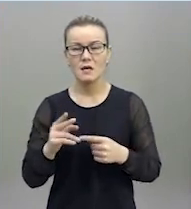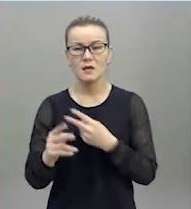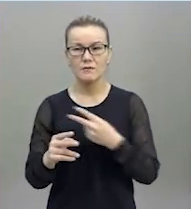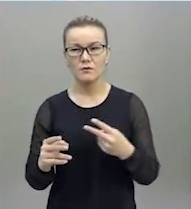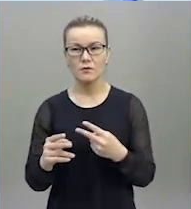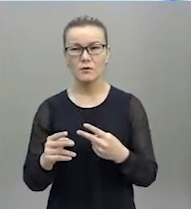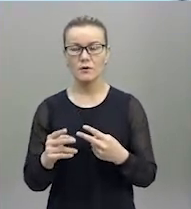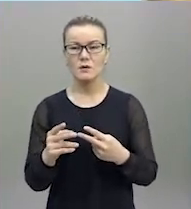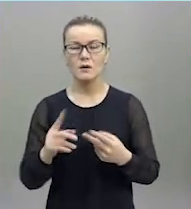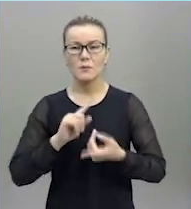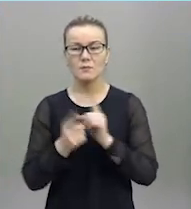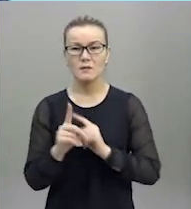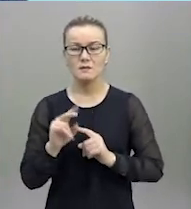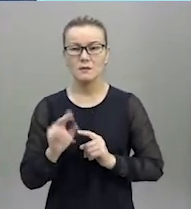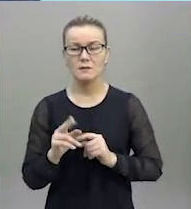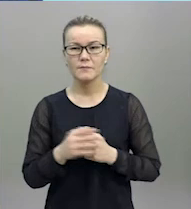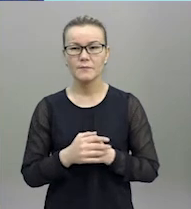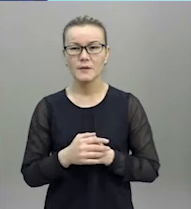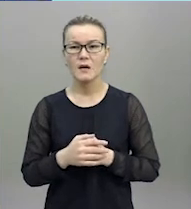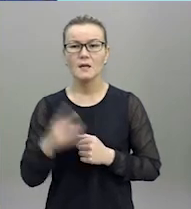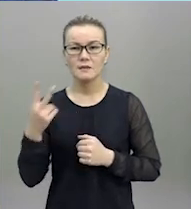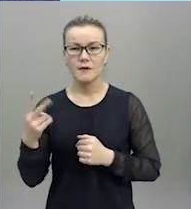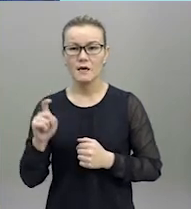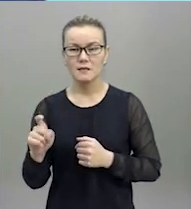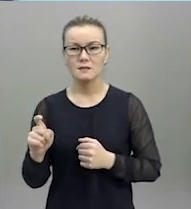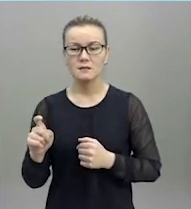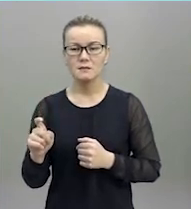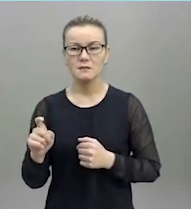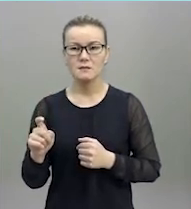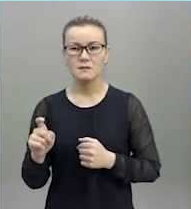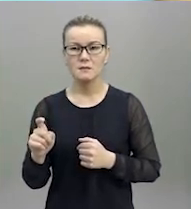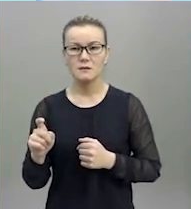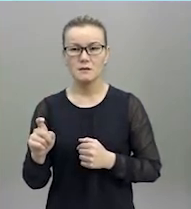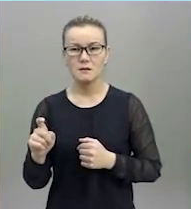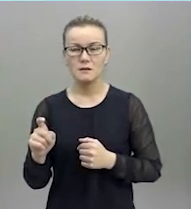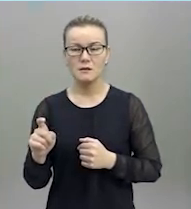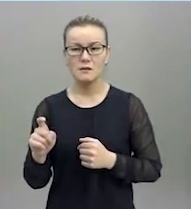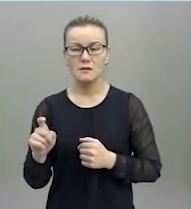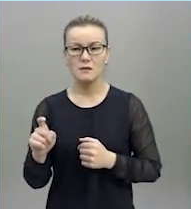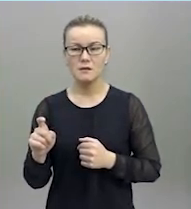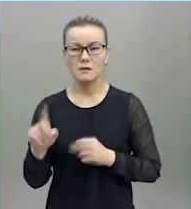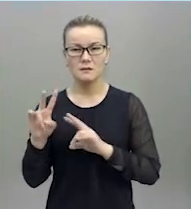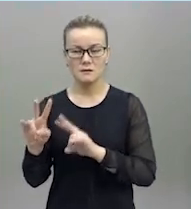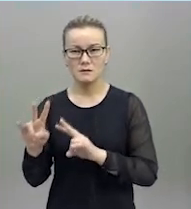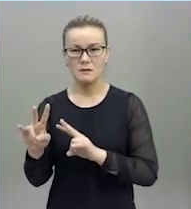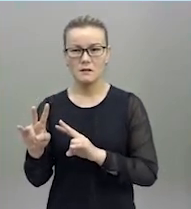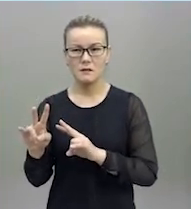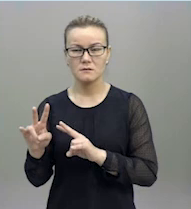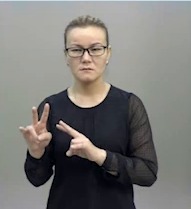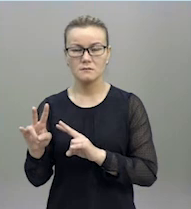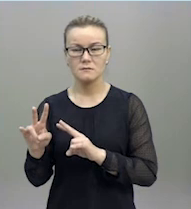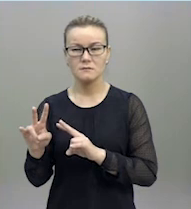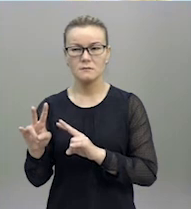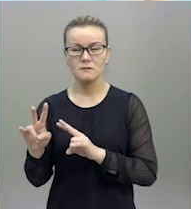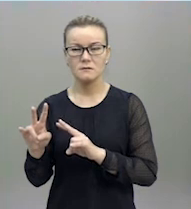знак 2x я оставил и вот таким же потому что он и был там где мне нужно